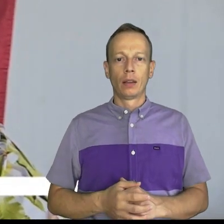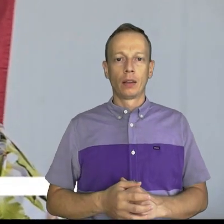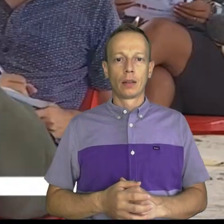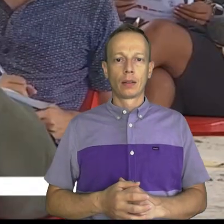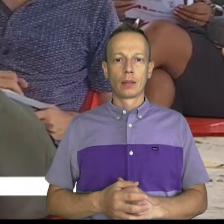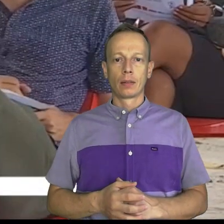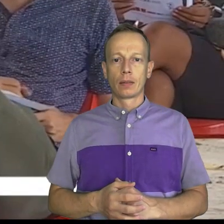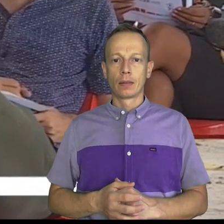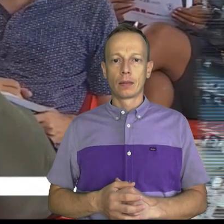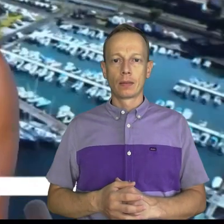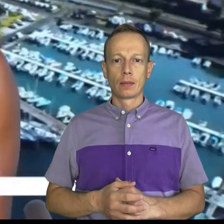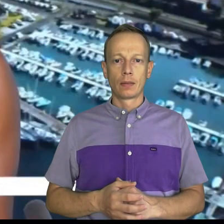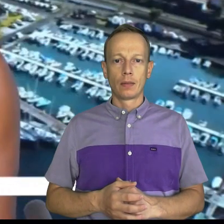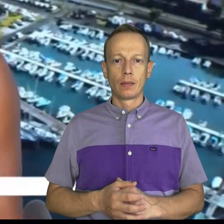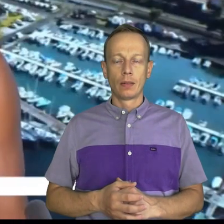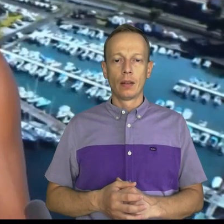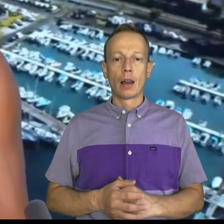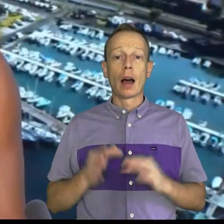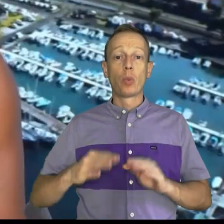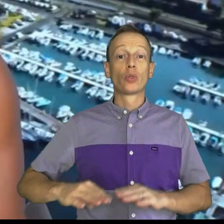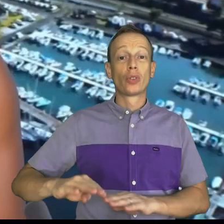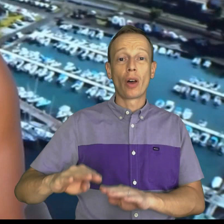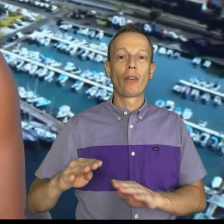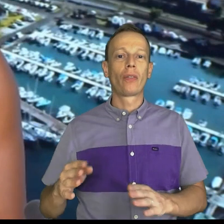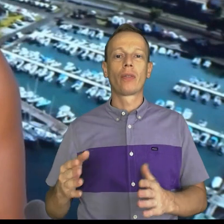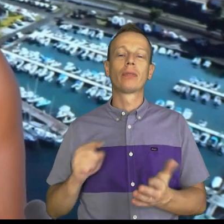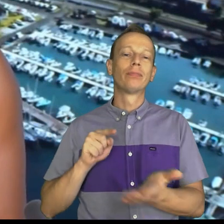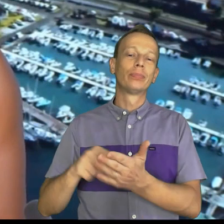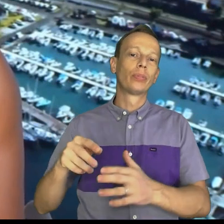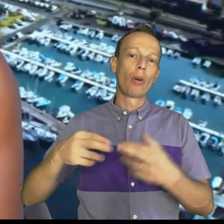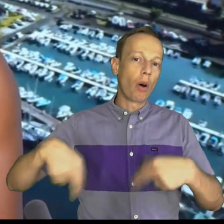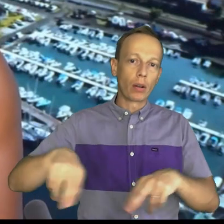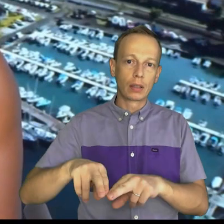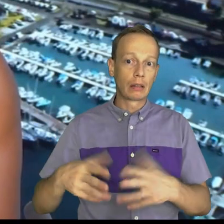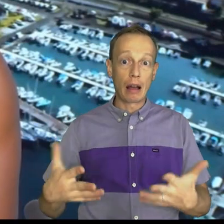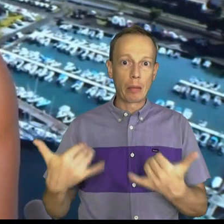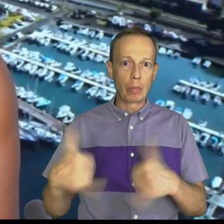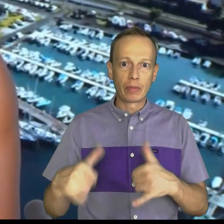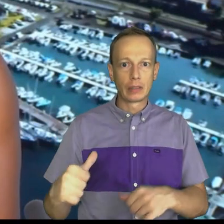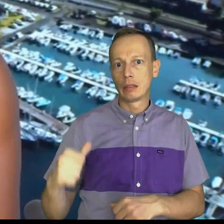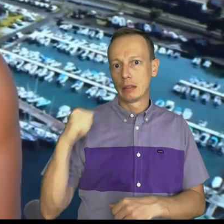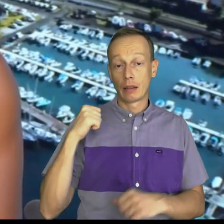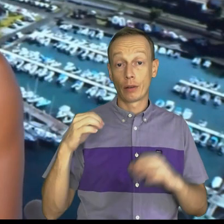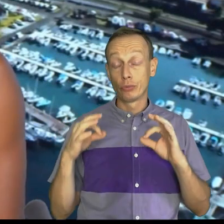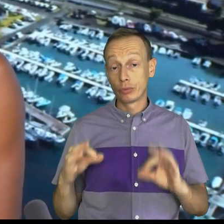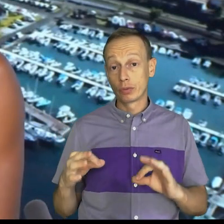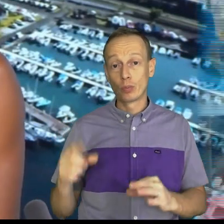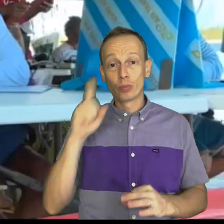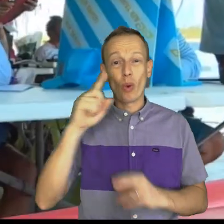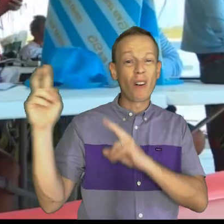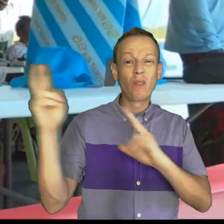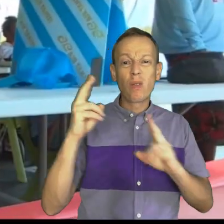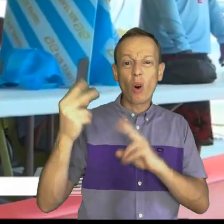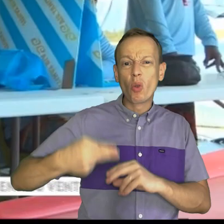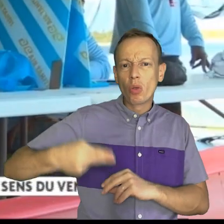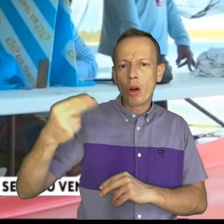Erena Ouura, pour ne citer que quelques-uns. En surf, la Air Thaïti Rangiroa Hurwe n'a pas pu se terminer hier